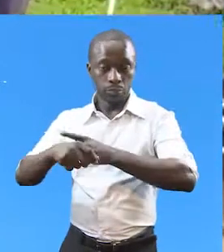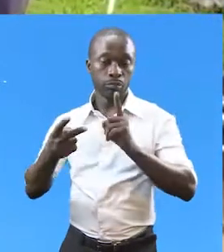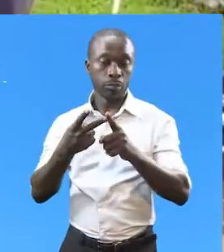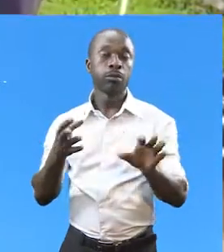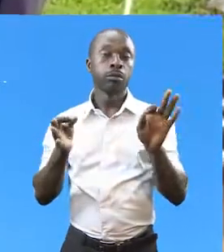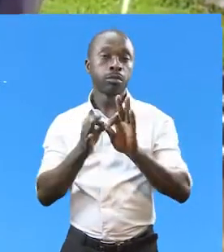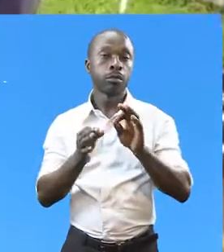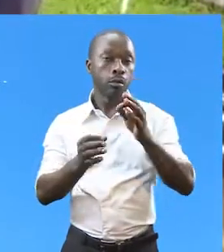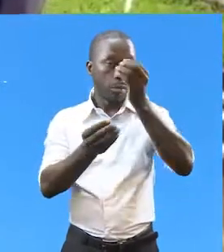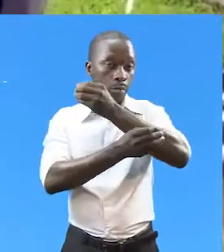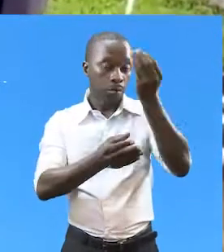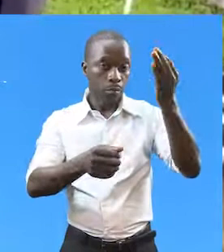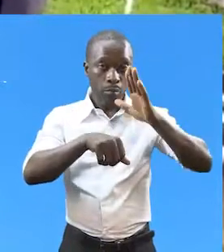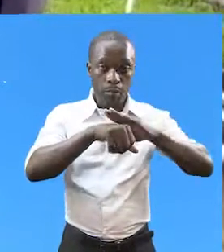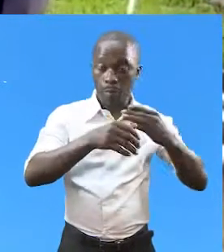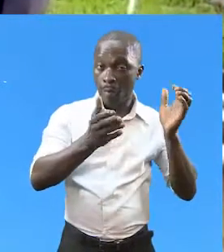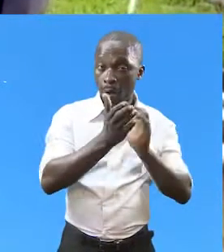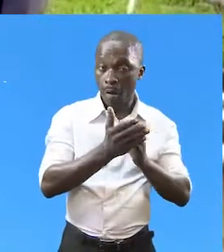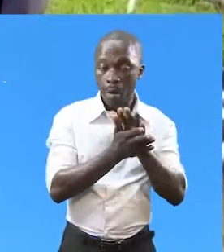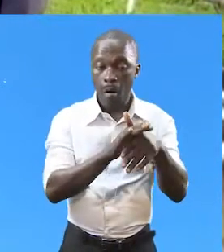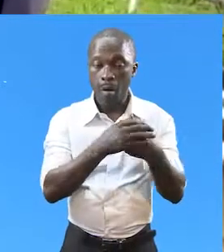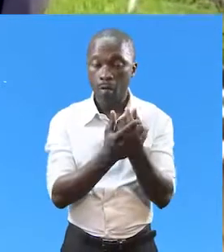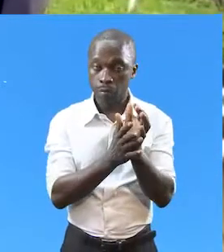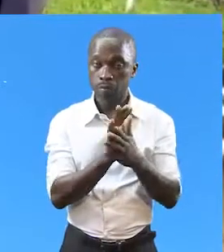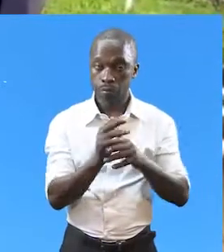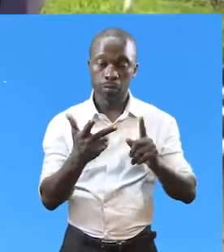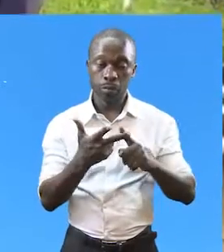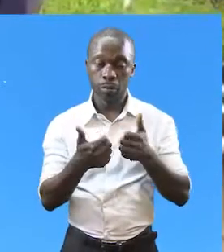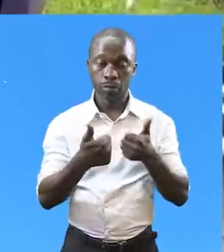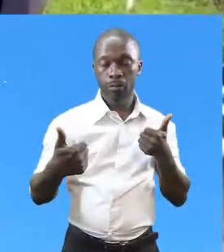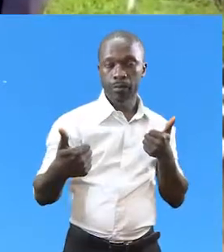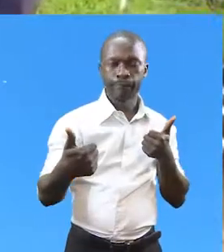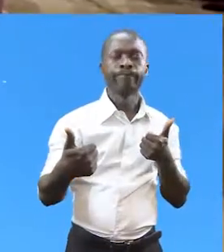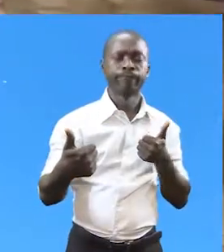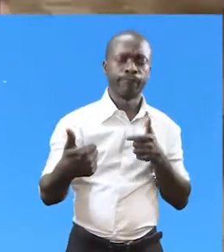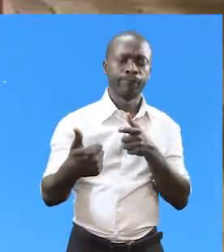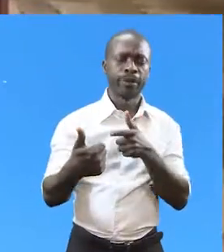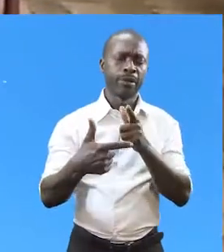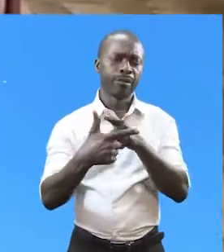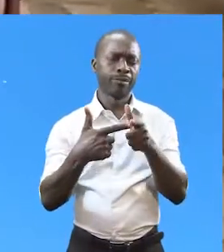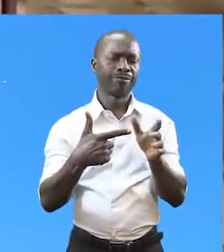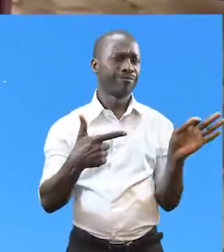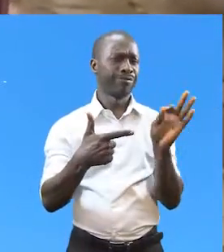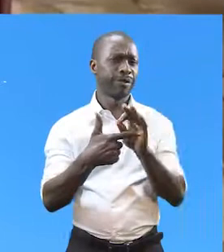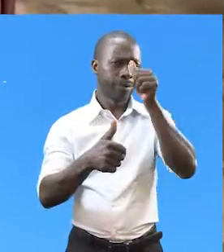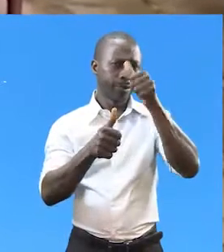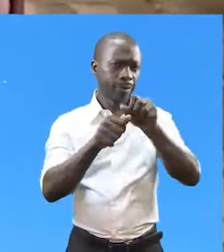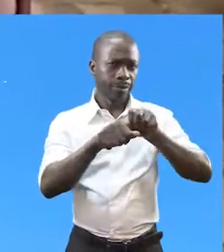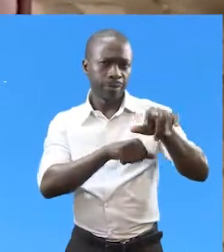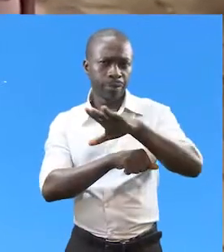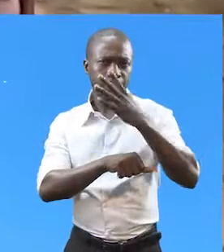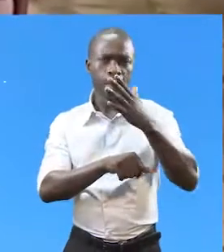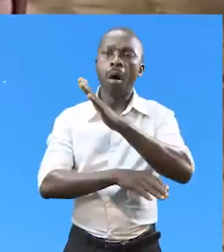la distanciation sociale. Et c'est justement là où le bât blesse. Parce que compte tenu de la promiscuité qu'on observe au quotidien dans les